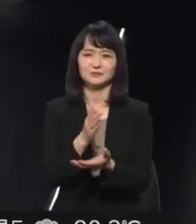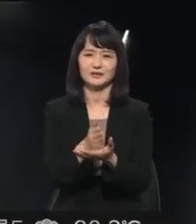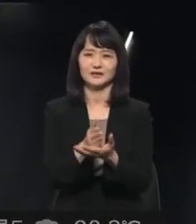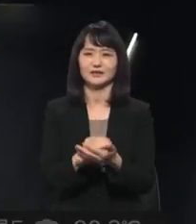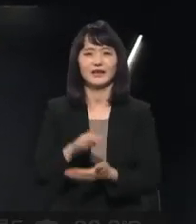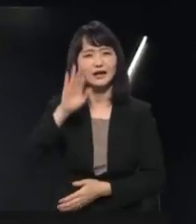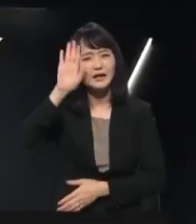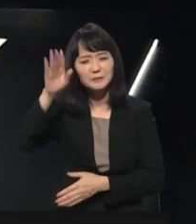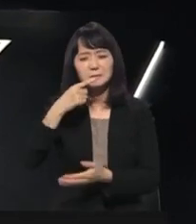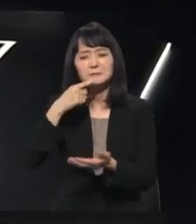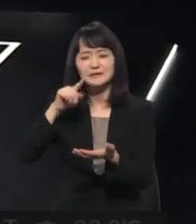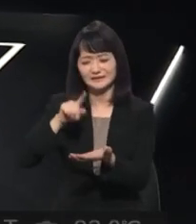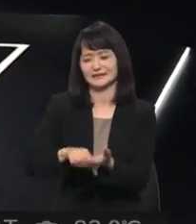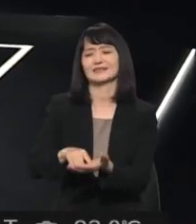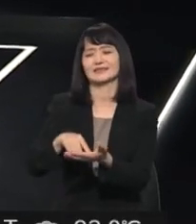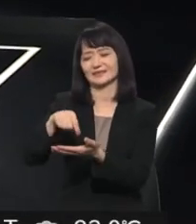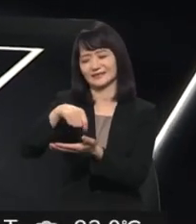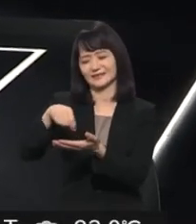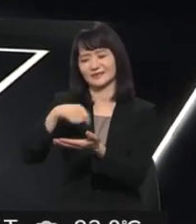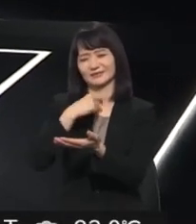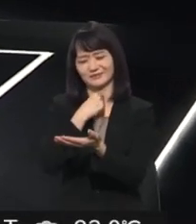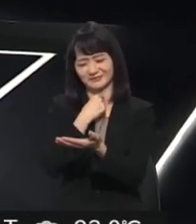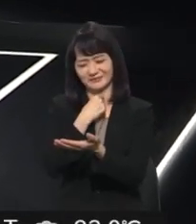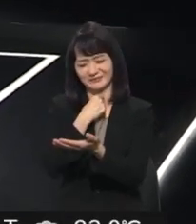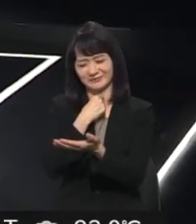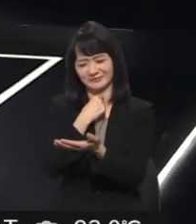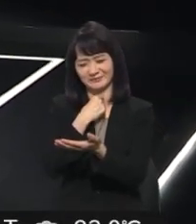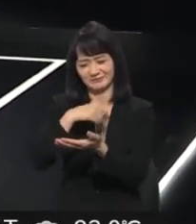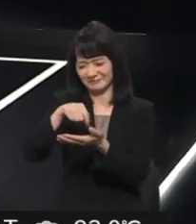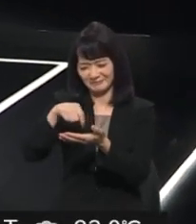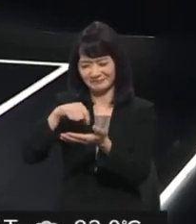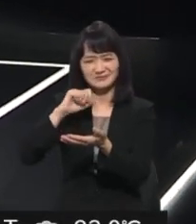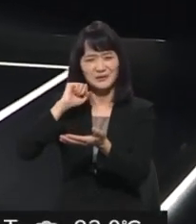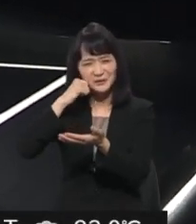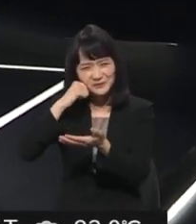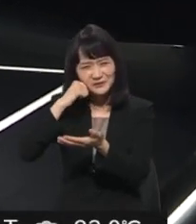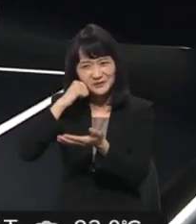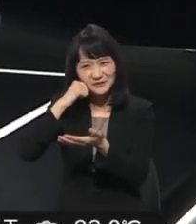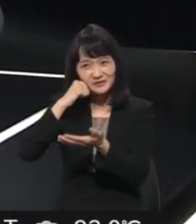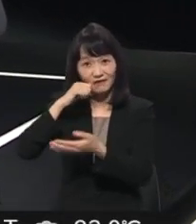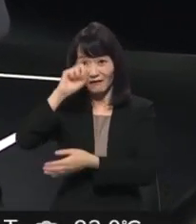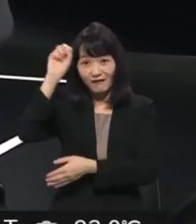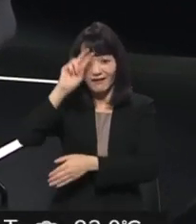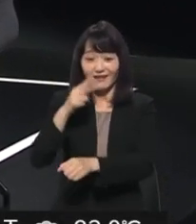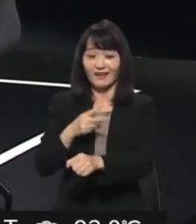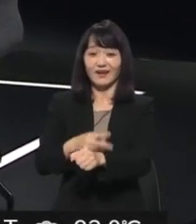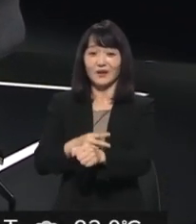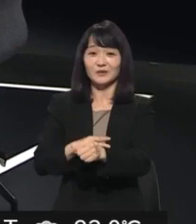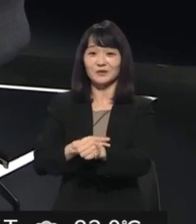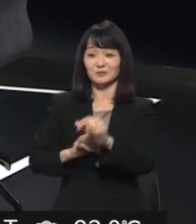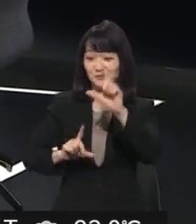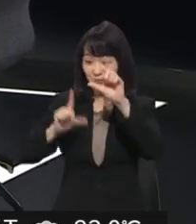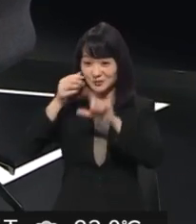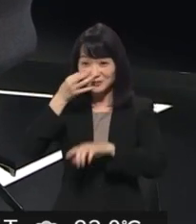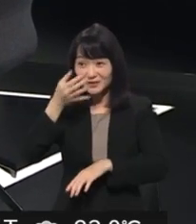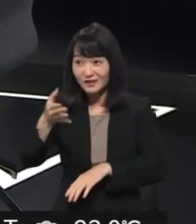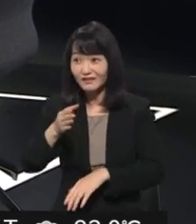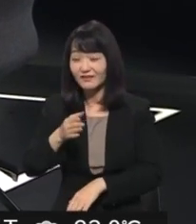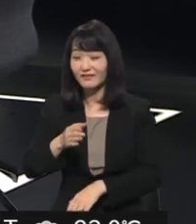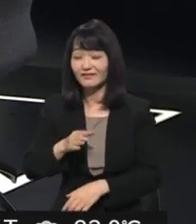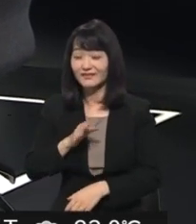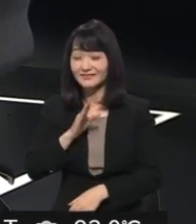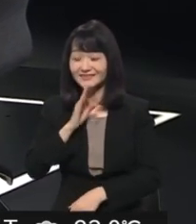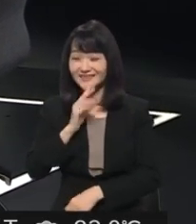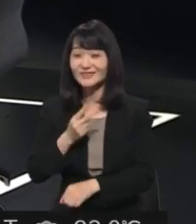무엇입니까 1000 1000 1000 살인미수 대는데 게 너무 어려운거 를 섞어서 아 아 악 형수님이 갑자기 교수님 피를 내쉬고 있었다 아 진짜 계시니까 그건